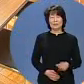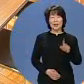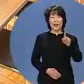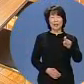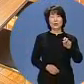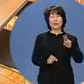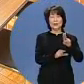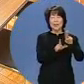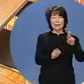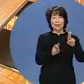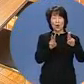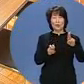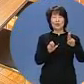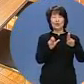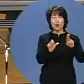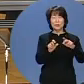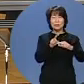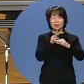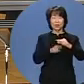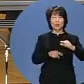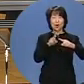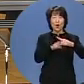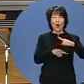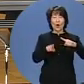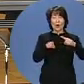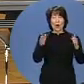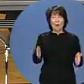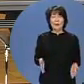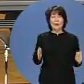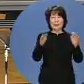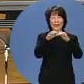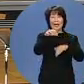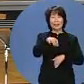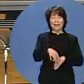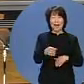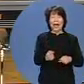12月25日、中央公民館で避難場